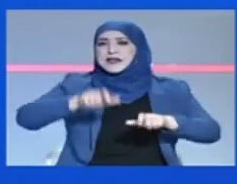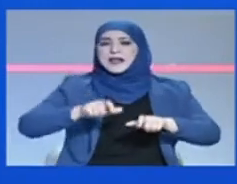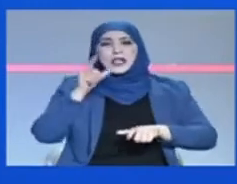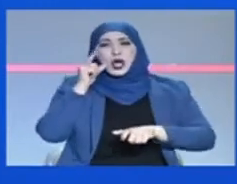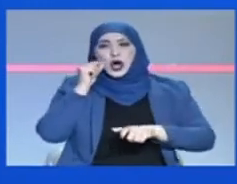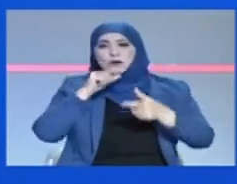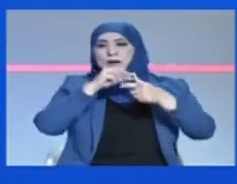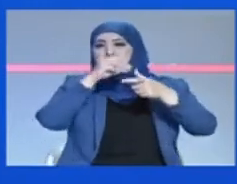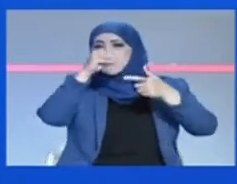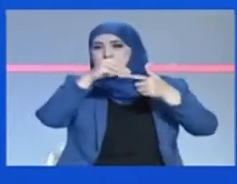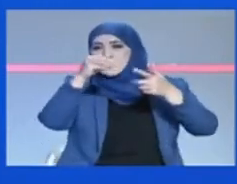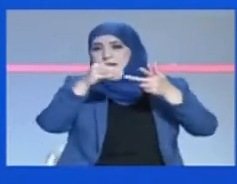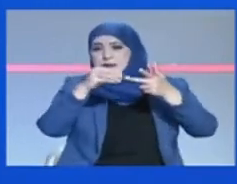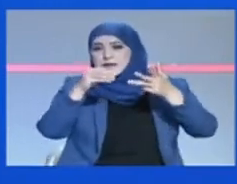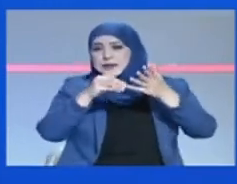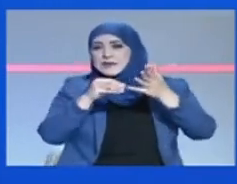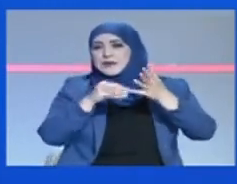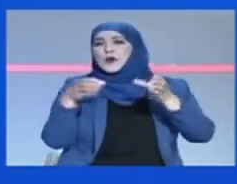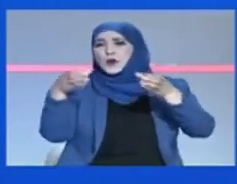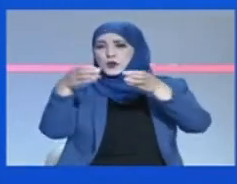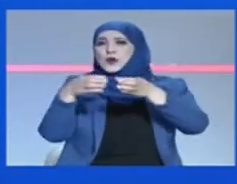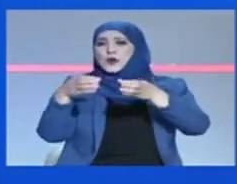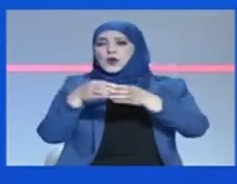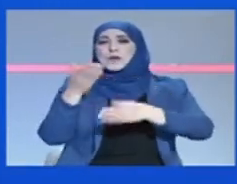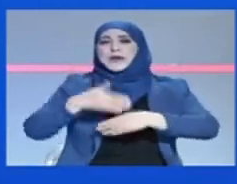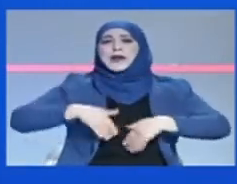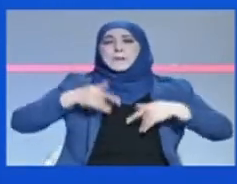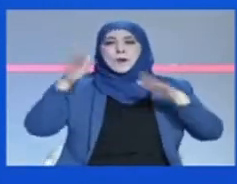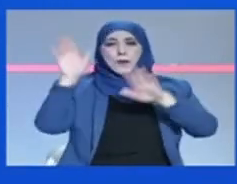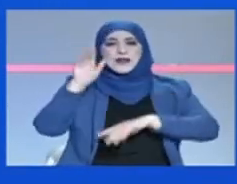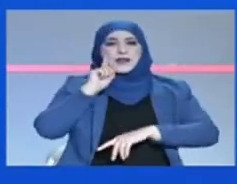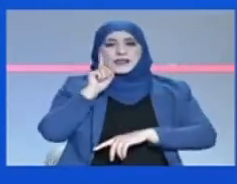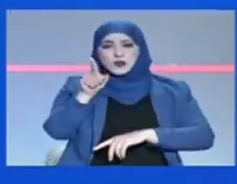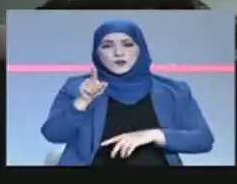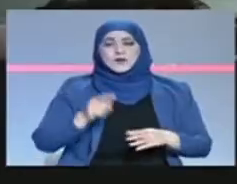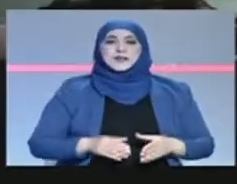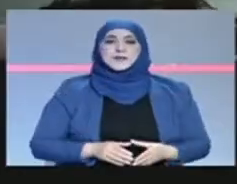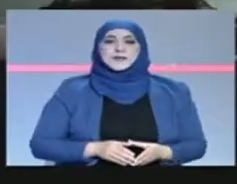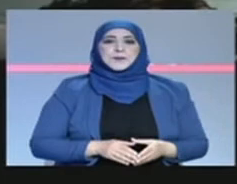ومالك شفرود ومهدي عياد وثلة من الممثلين الآخرين.